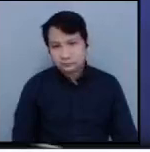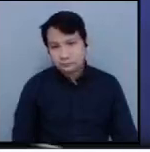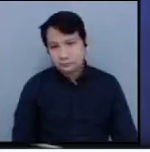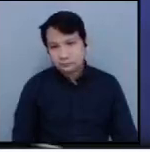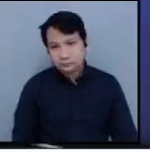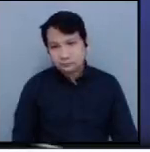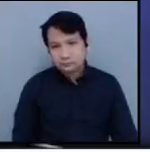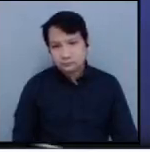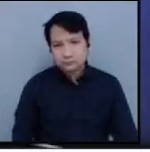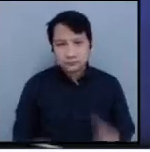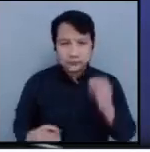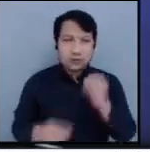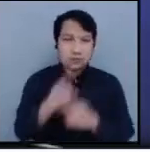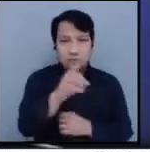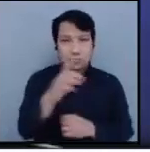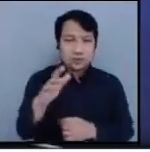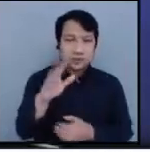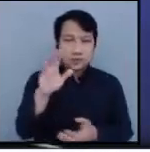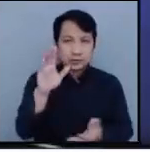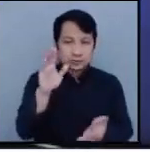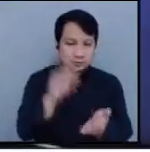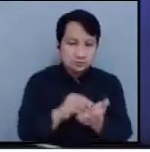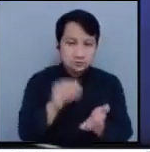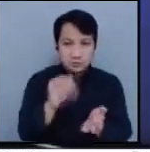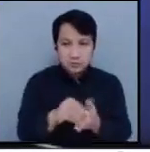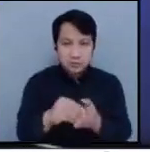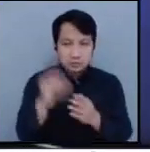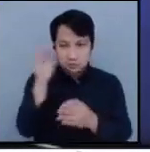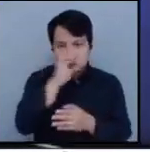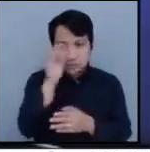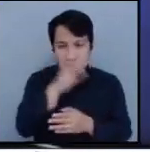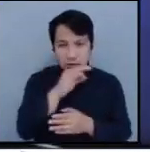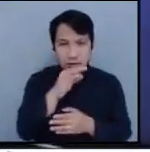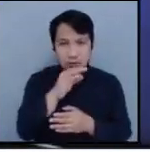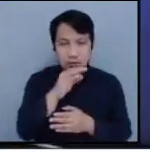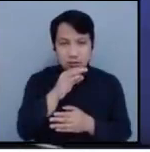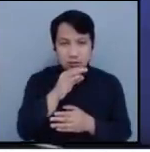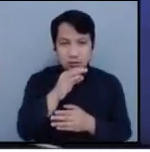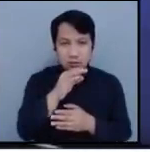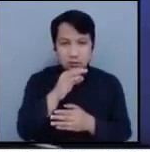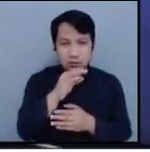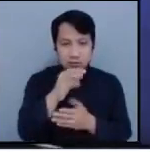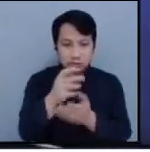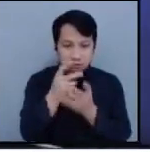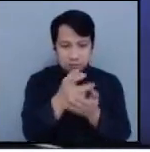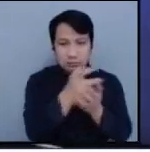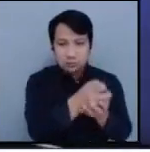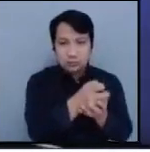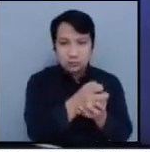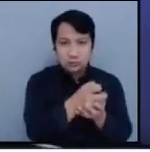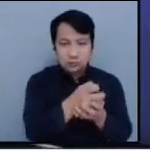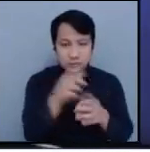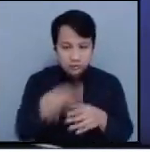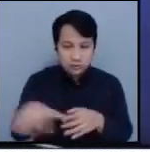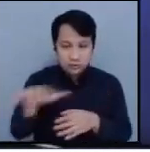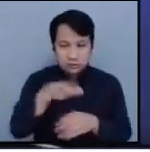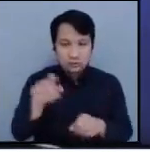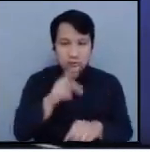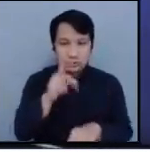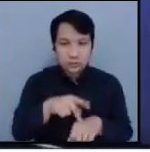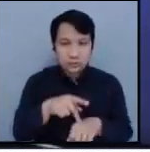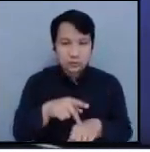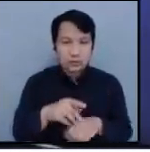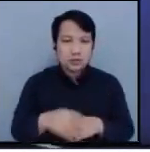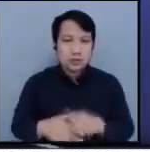Mahigit na sa 100,000,000 na Pilipino ang naturukan po ng bakuna laban sa COVID-19 sa buong Pilipinas. Sa huling tala ng